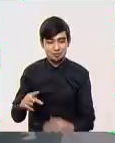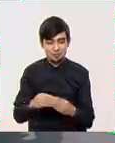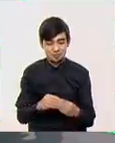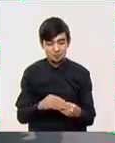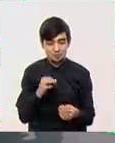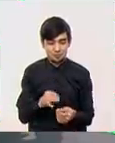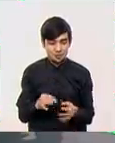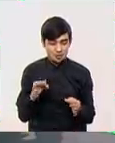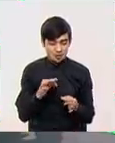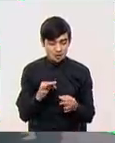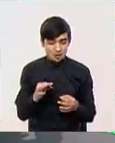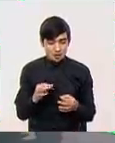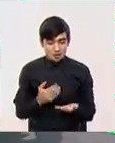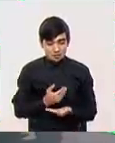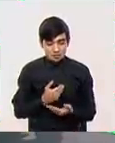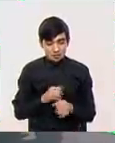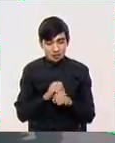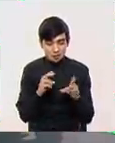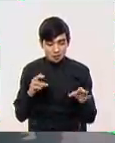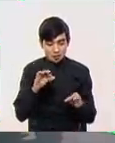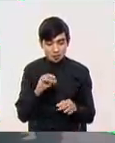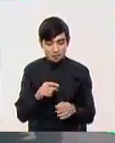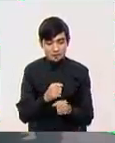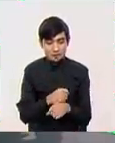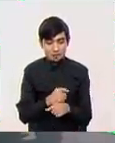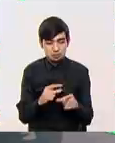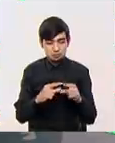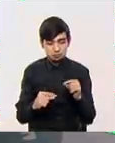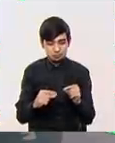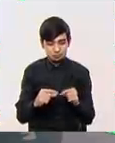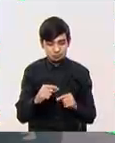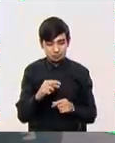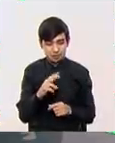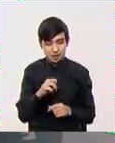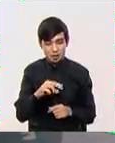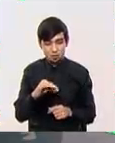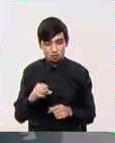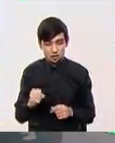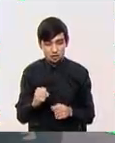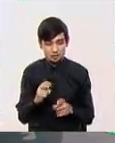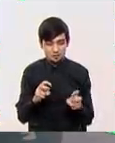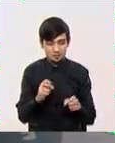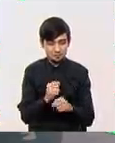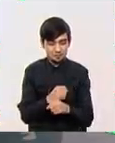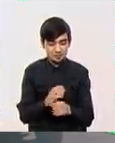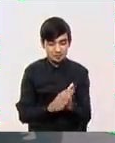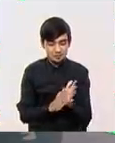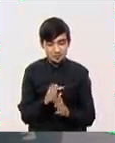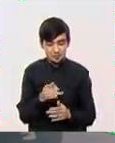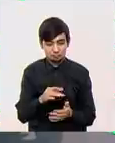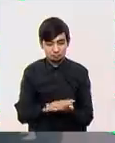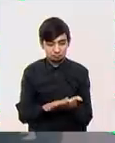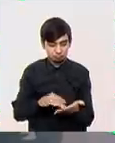сарындағы күндерге ашық түстер еңгізіңіз. Бұл түйеткені көсімдігінің қайнатпасынан дайындалған сусын. Шөліңізді басатын шай, ағзаңызды